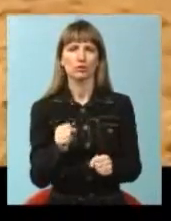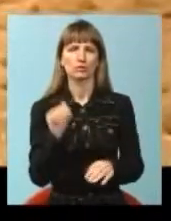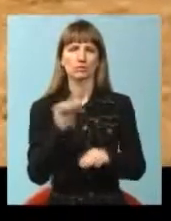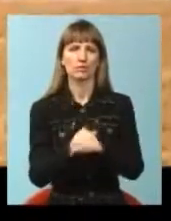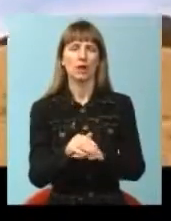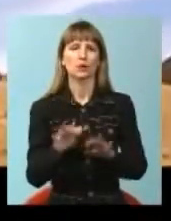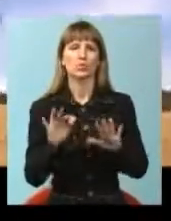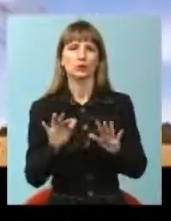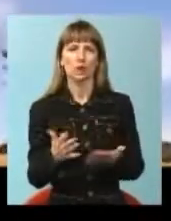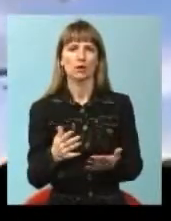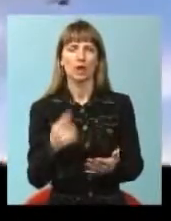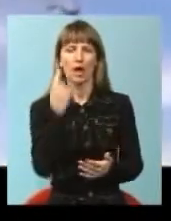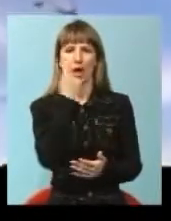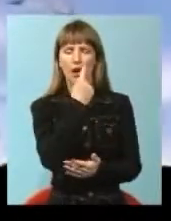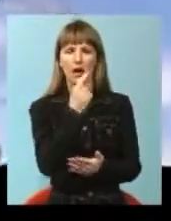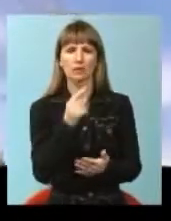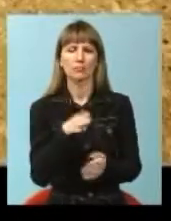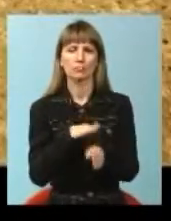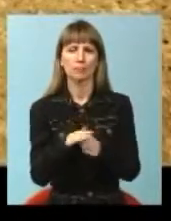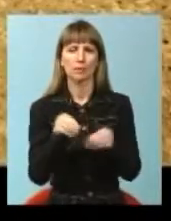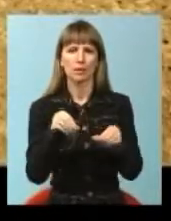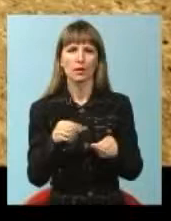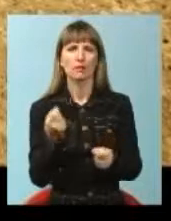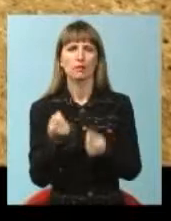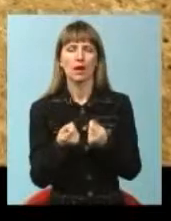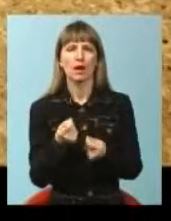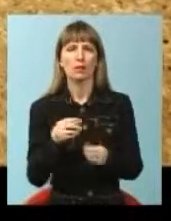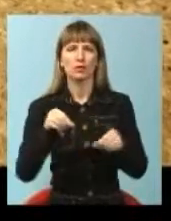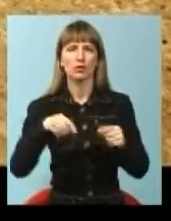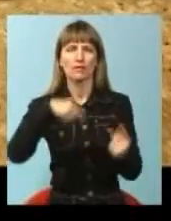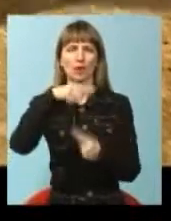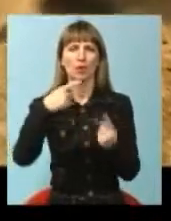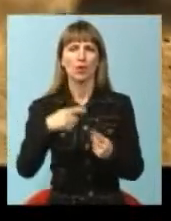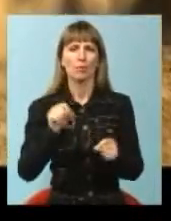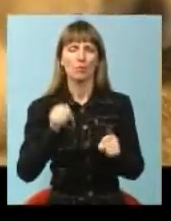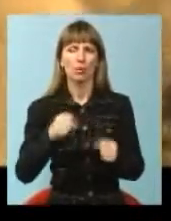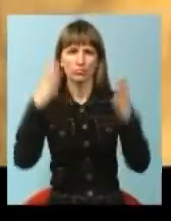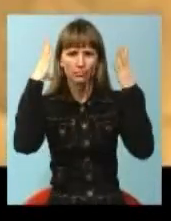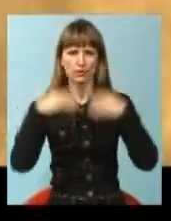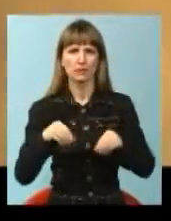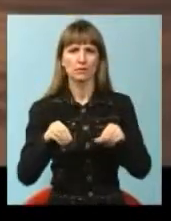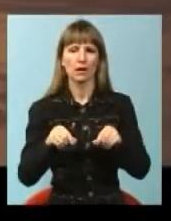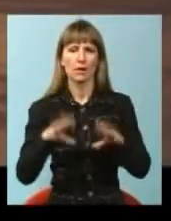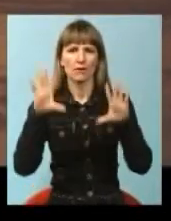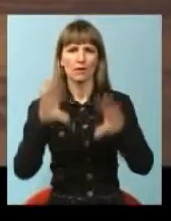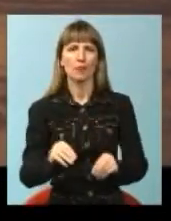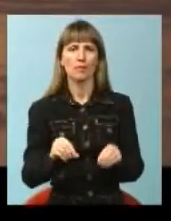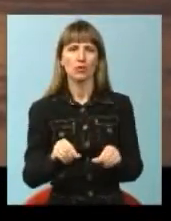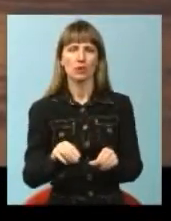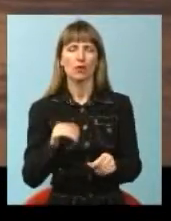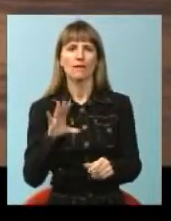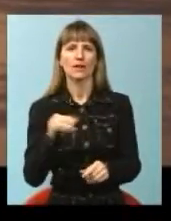та запорошити очі. І це ще дрібниці. Піщаний вихор може з ніг до голови засипати людину піском. Пилові